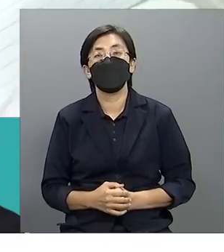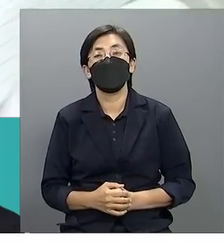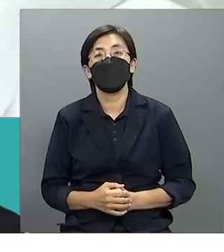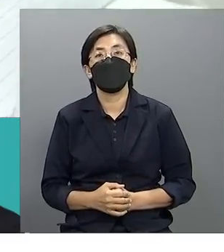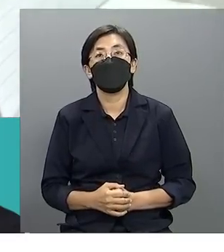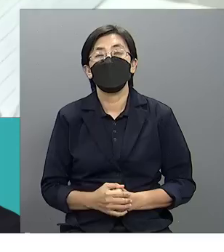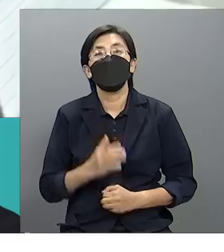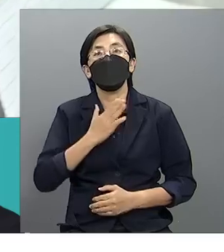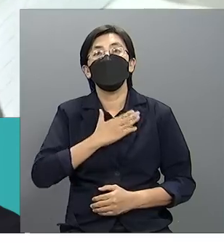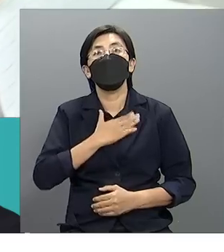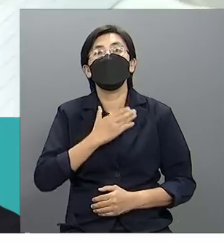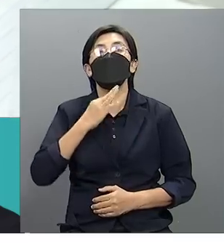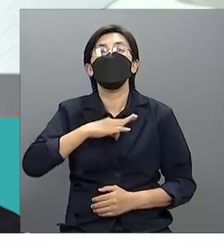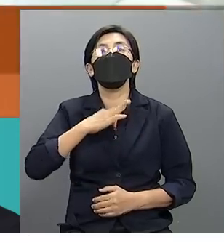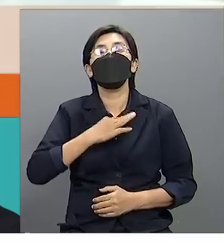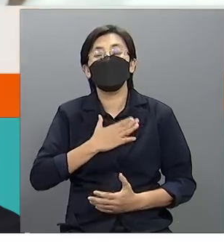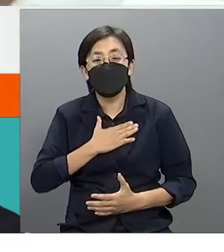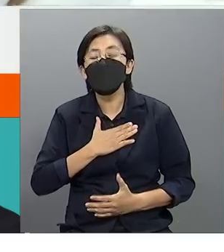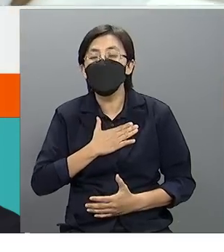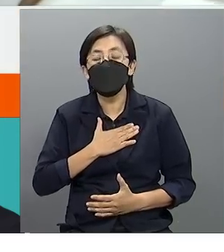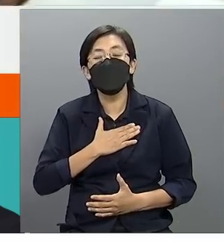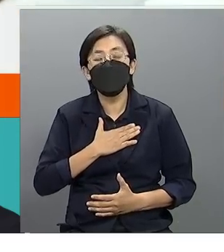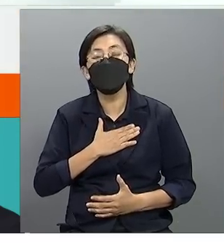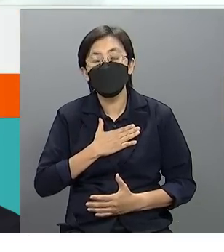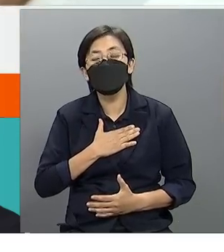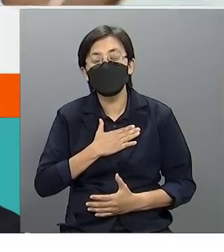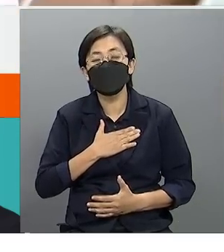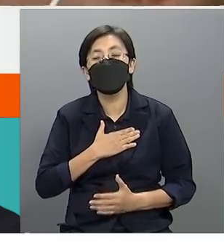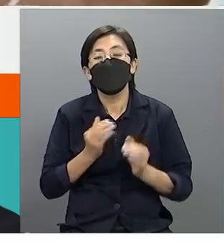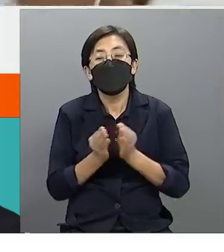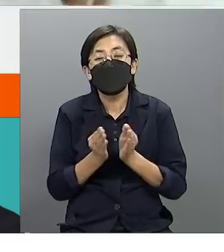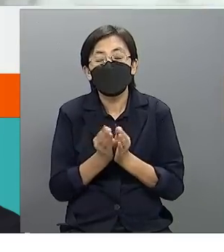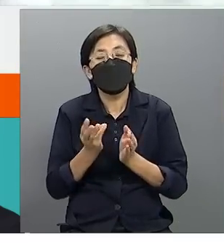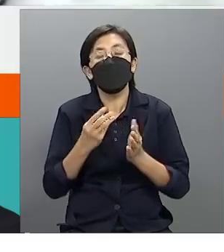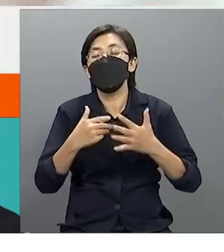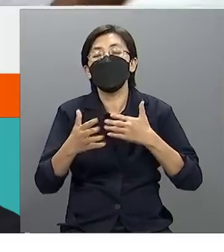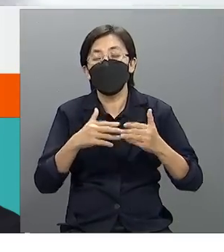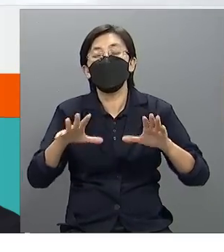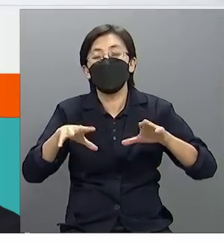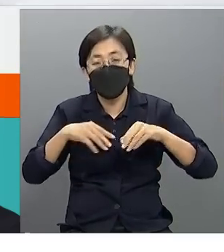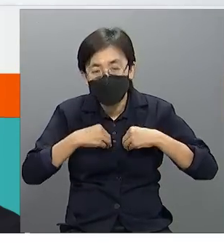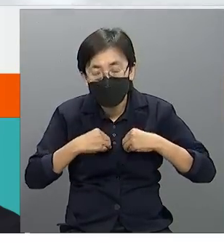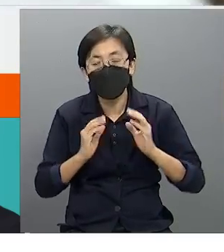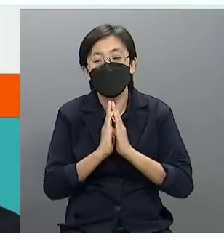ไรยอมรับคำตัดสินของพี่น้องประชาชนขอบพระคุณมากครับขอบพระคุณนะ